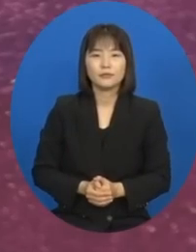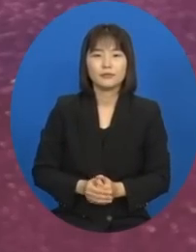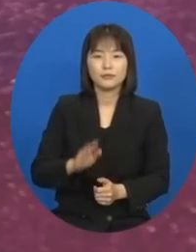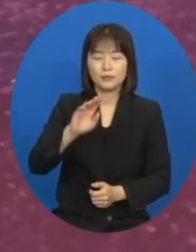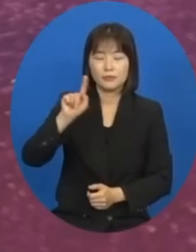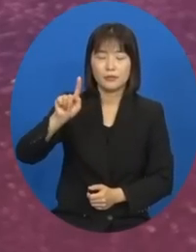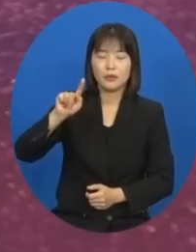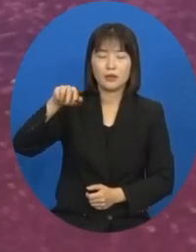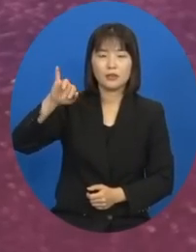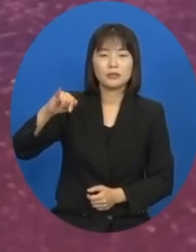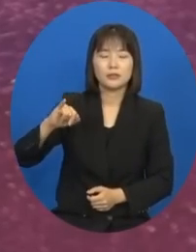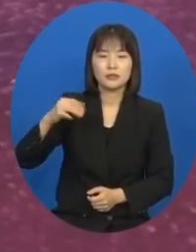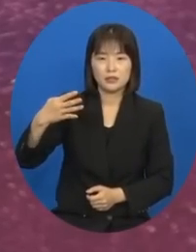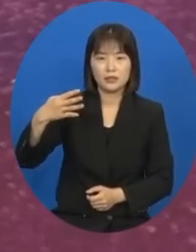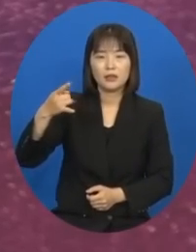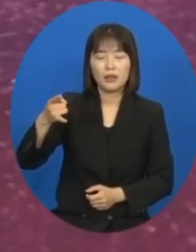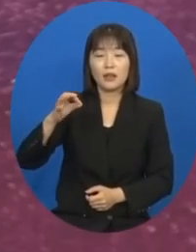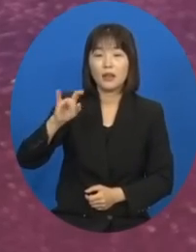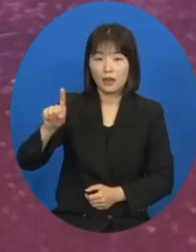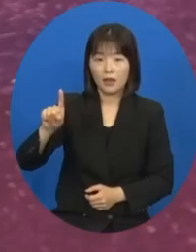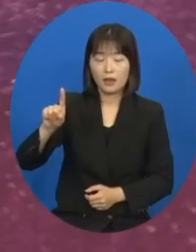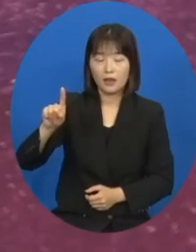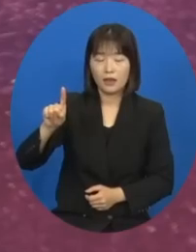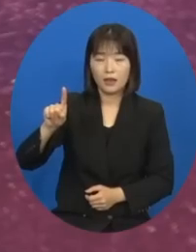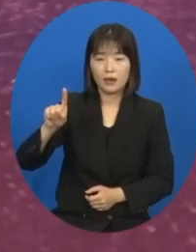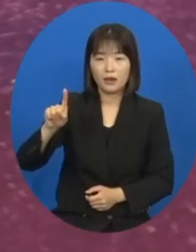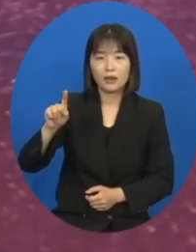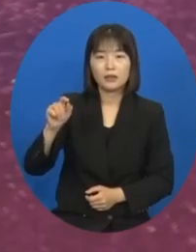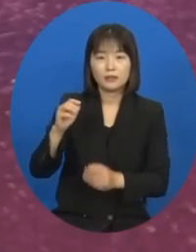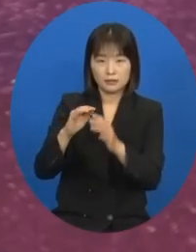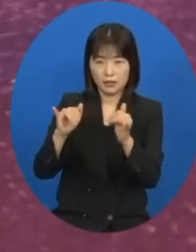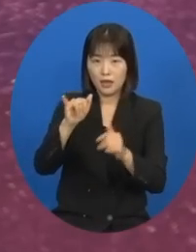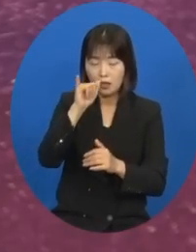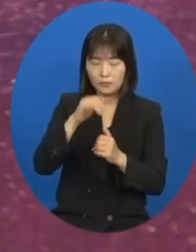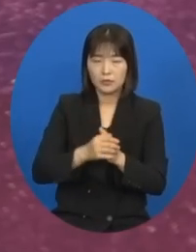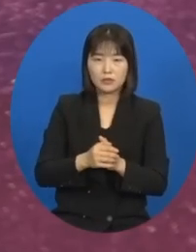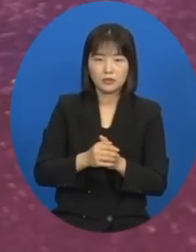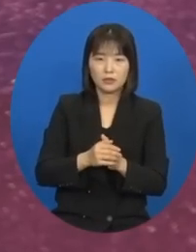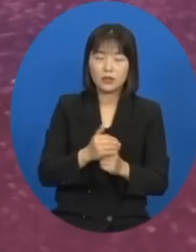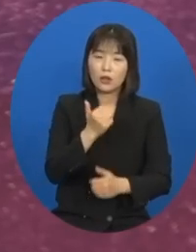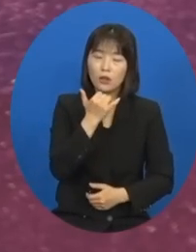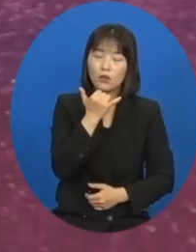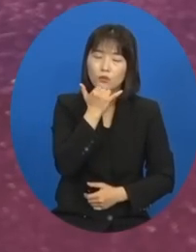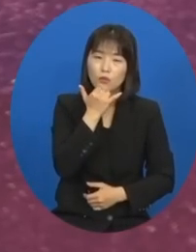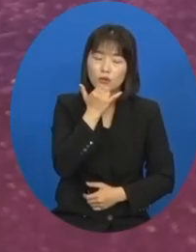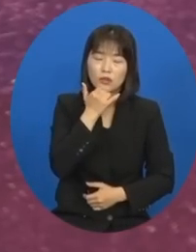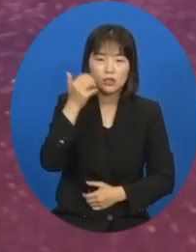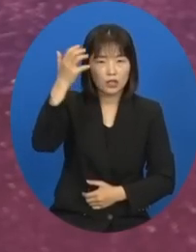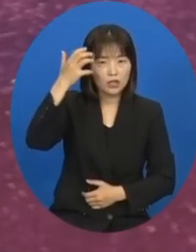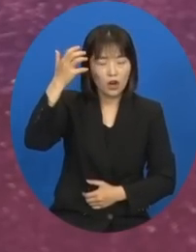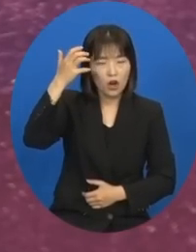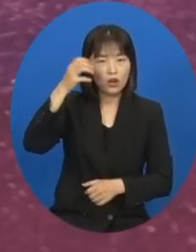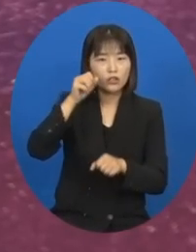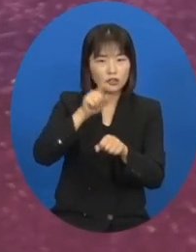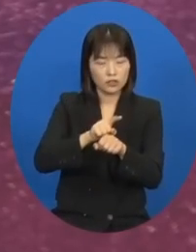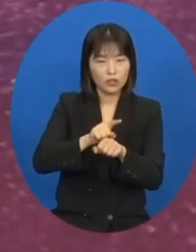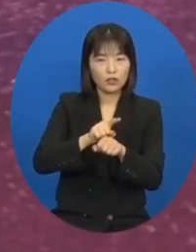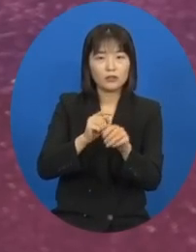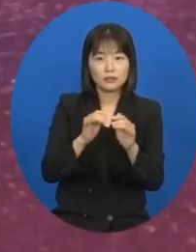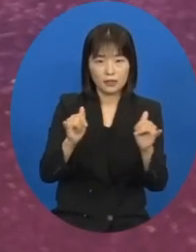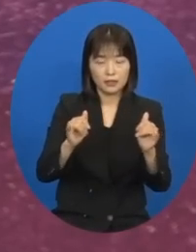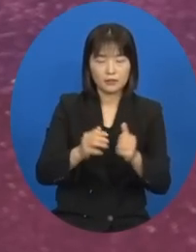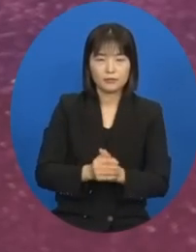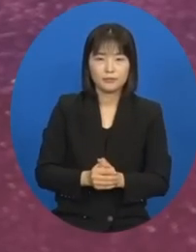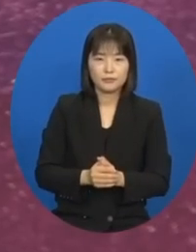분이 계세요 독일의 영성 가고 여성이세요 굉장히 많은 책들을 기록하셨는데 그분의 인생 모토가 예와